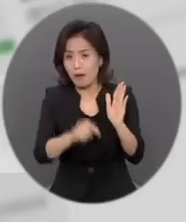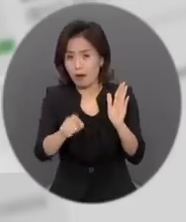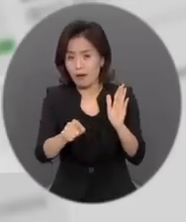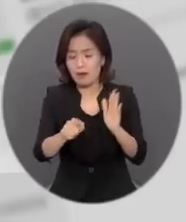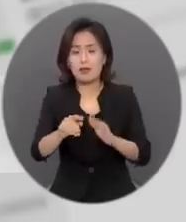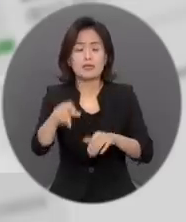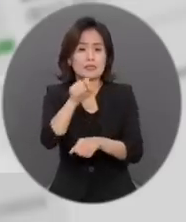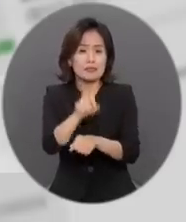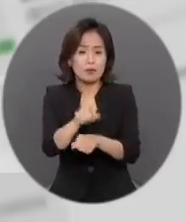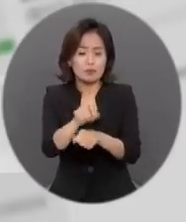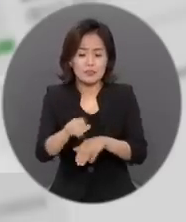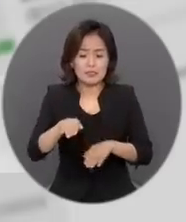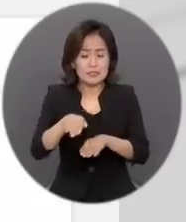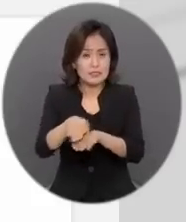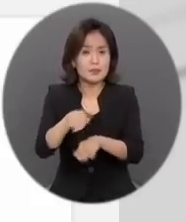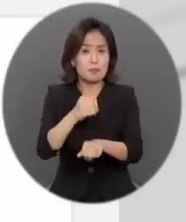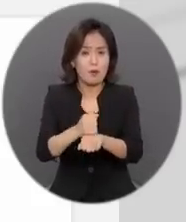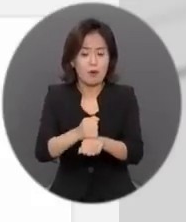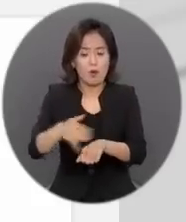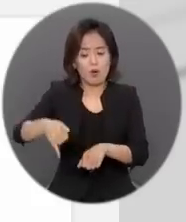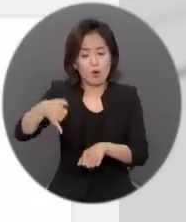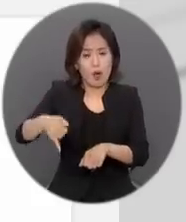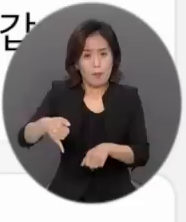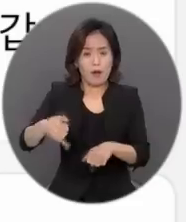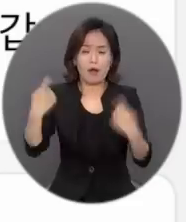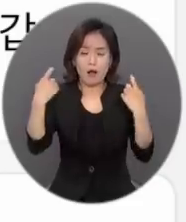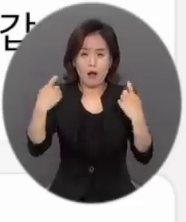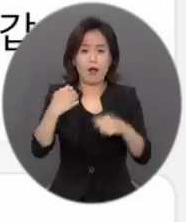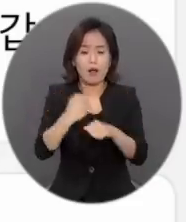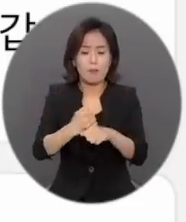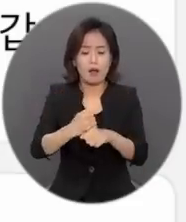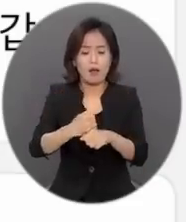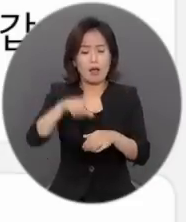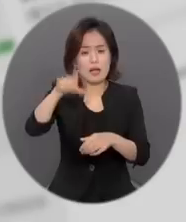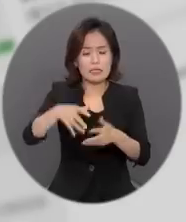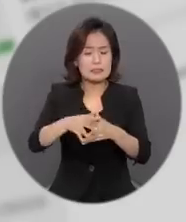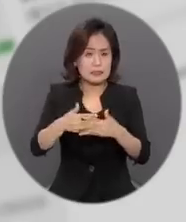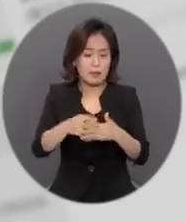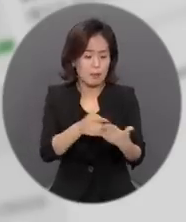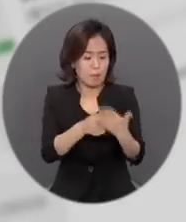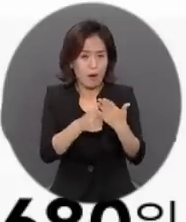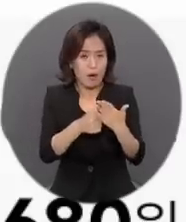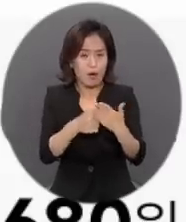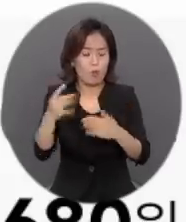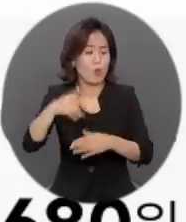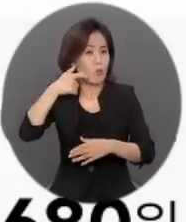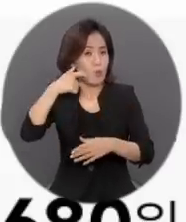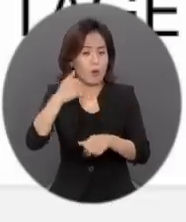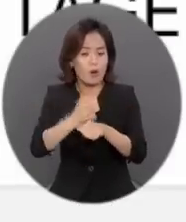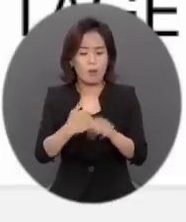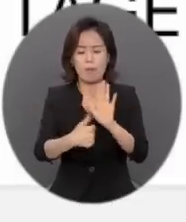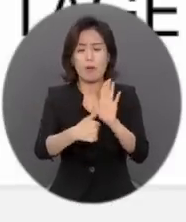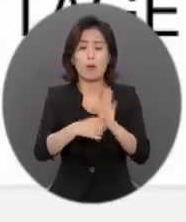슬리퍼와 여성용 모자, 여행용 가방, 경량 구스 패딩 조끼, 카드 지갑이 눈에 띕니다. 무선 이어폰과 명품